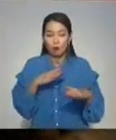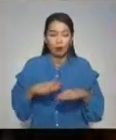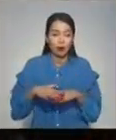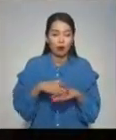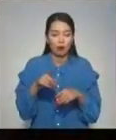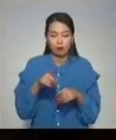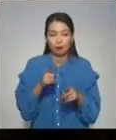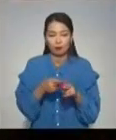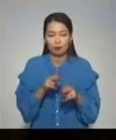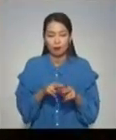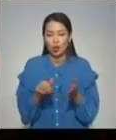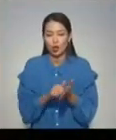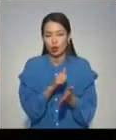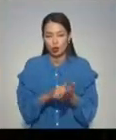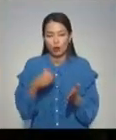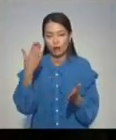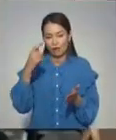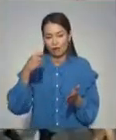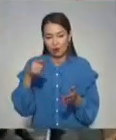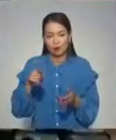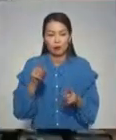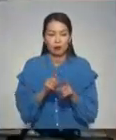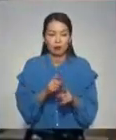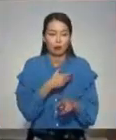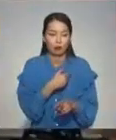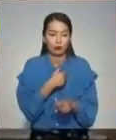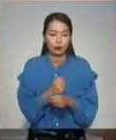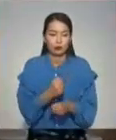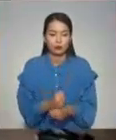намерены снять по нему документальные фильмы.